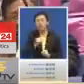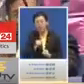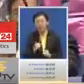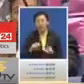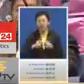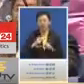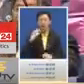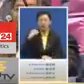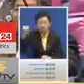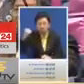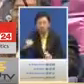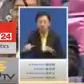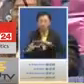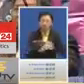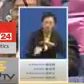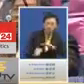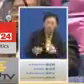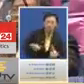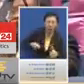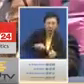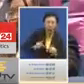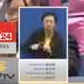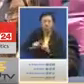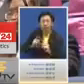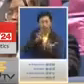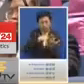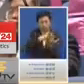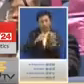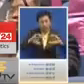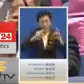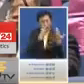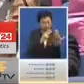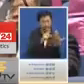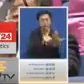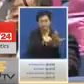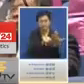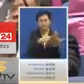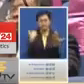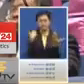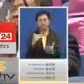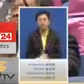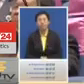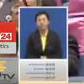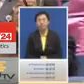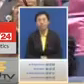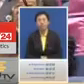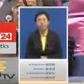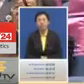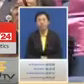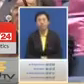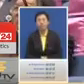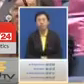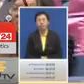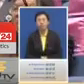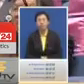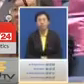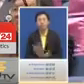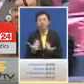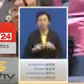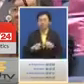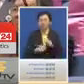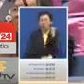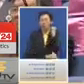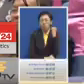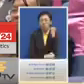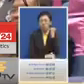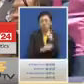ราวท่านไปแก้ซะผมดูในนโยบายของท่านก็มีแต่ก่อนตัวนั้นน่ะวันนี้ความยากจนมันปก